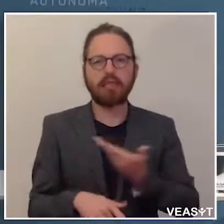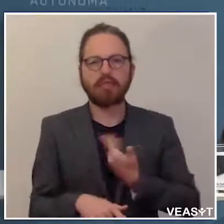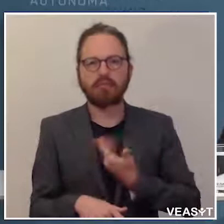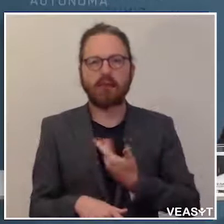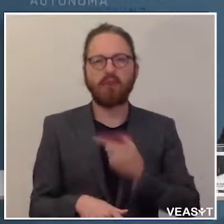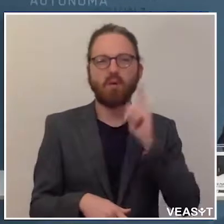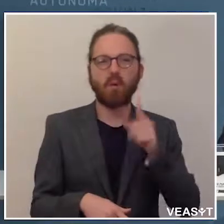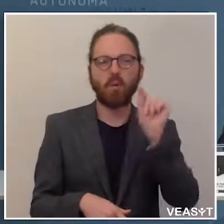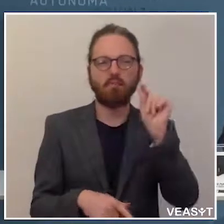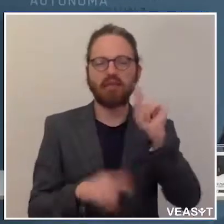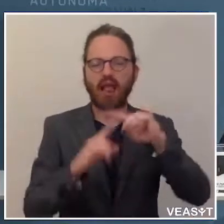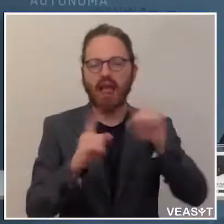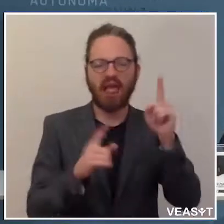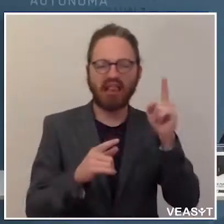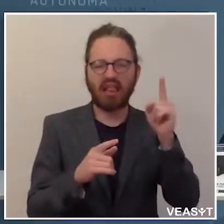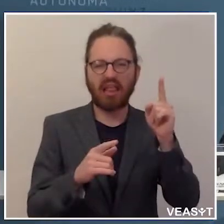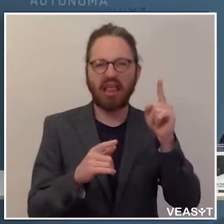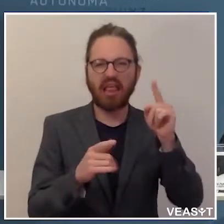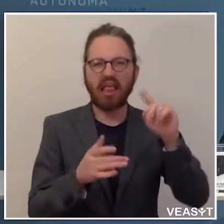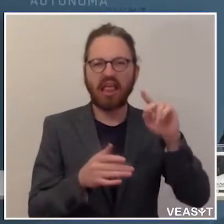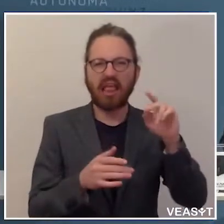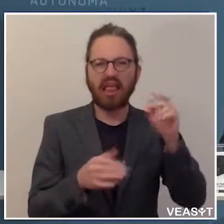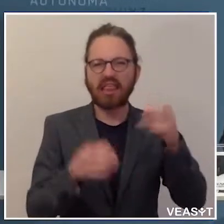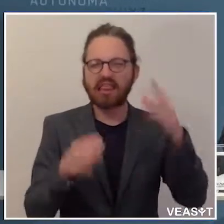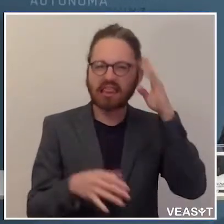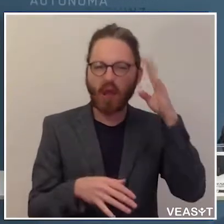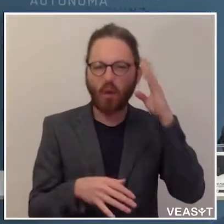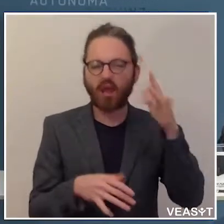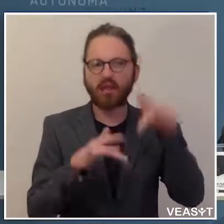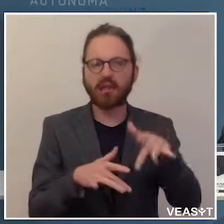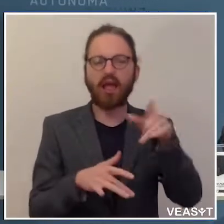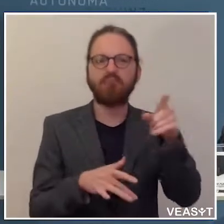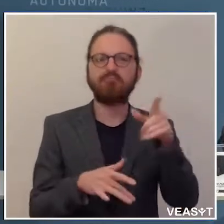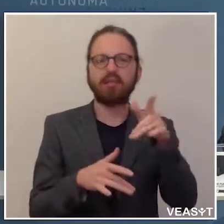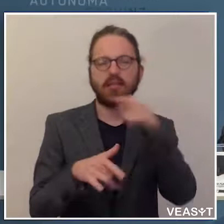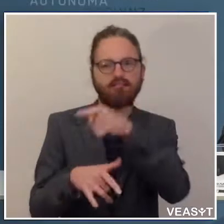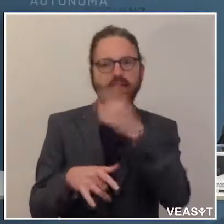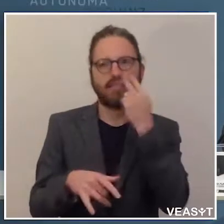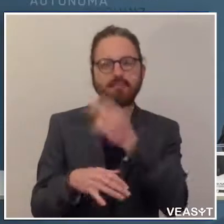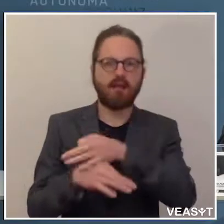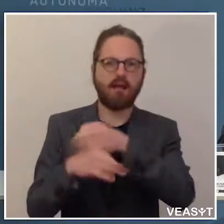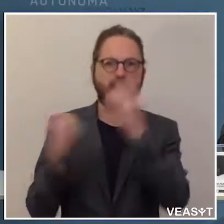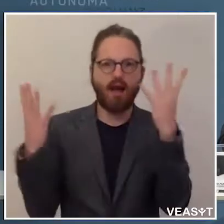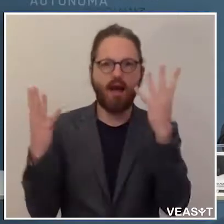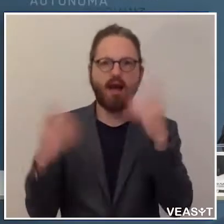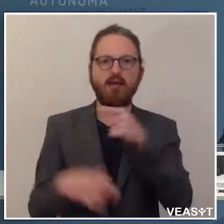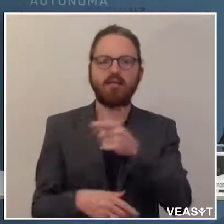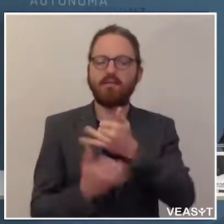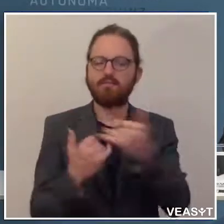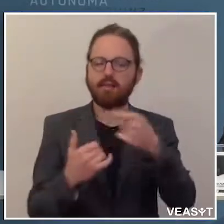steri nota alle spalle di graphic che sia